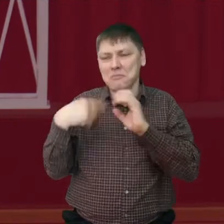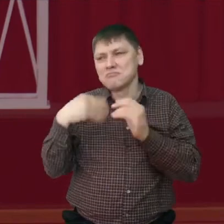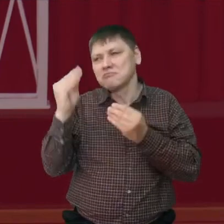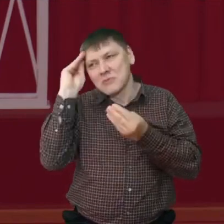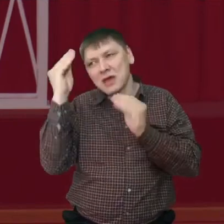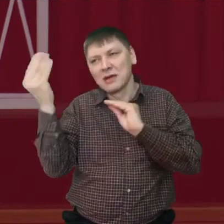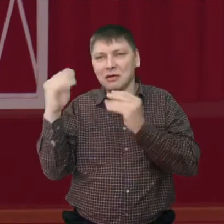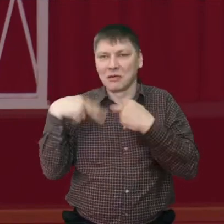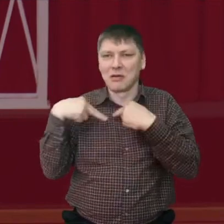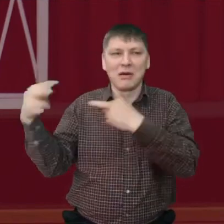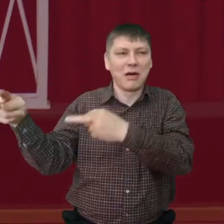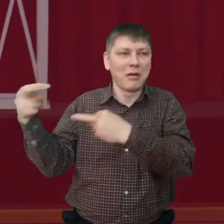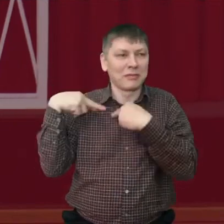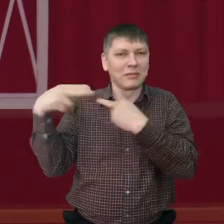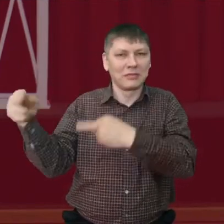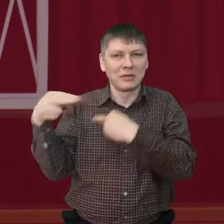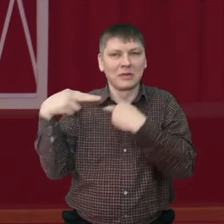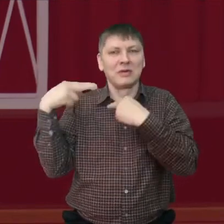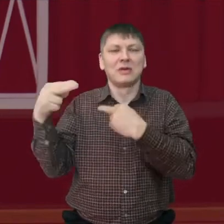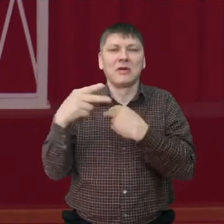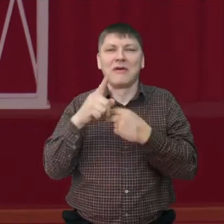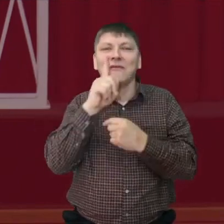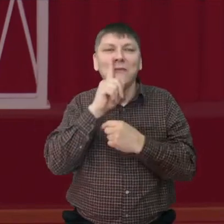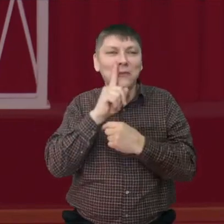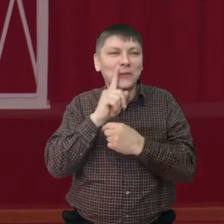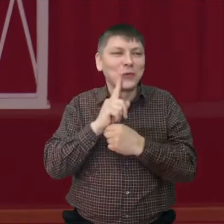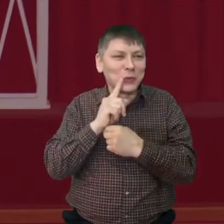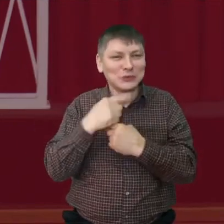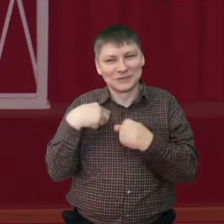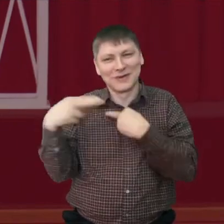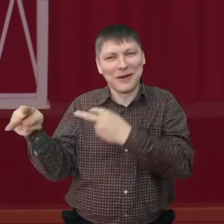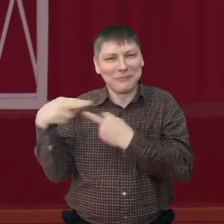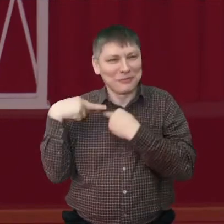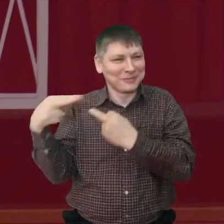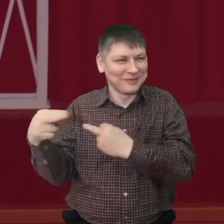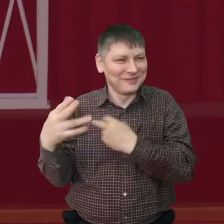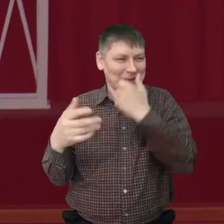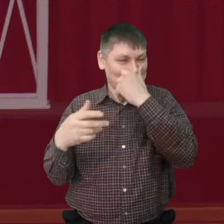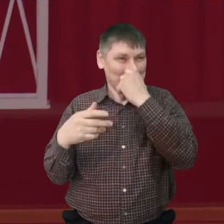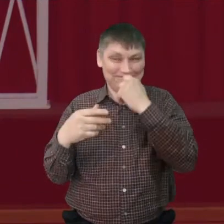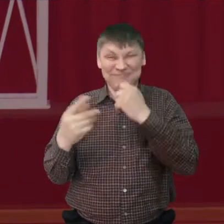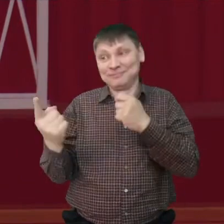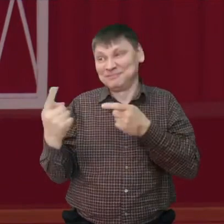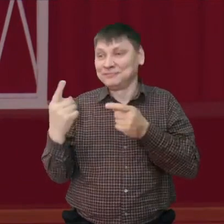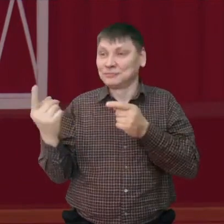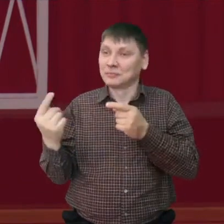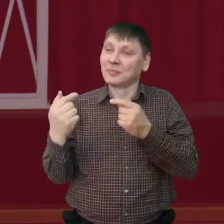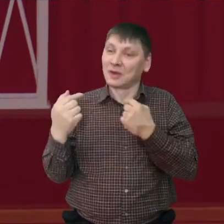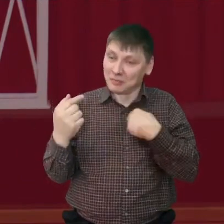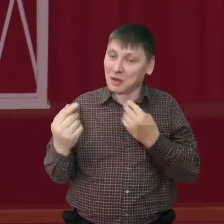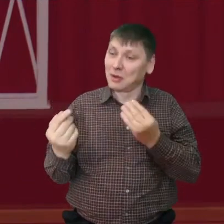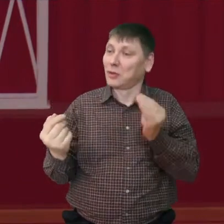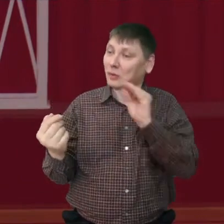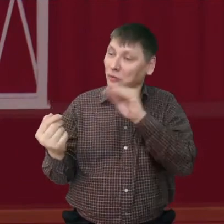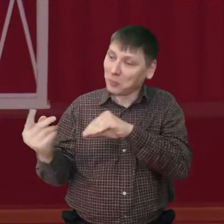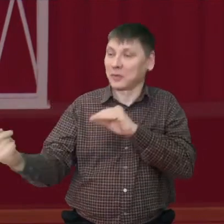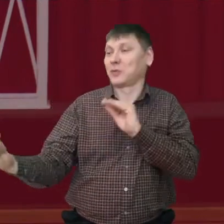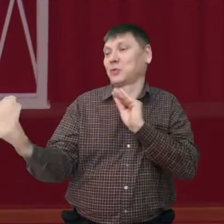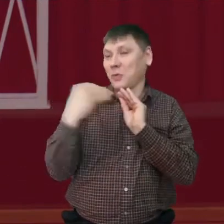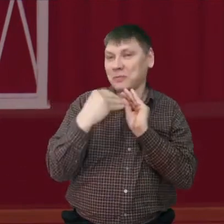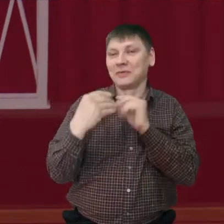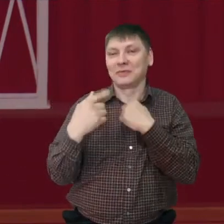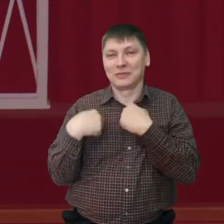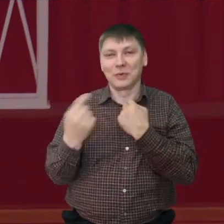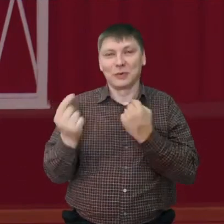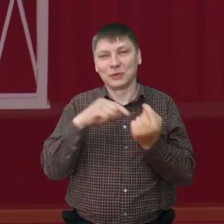о сходстве вкусов, об определенном взаимодополнении человеком человека, то есть в силу своих способностей, возможностей, что говорит